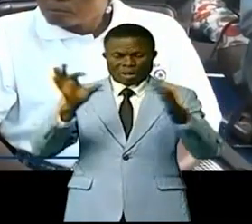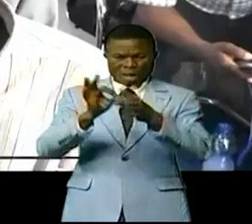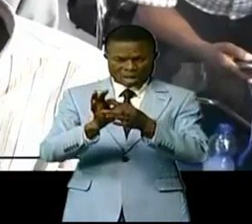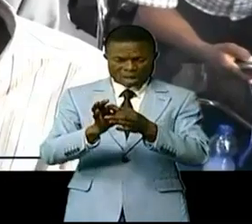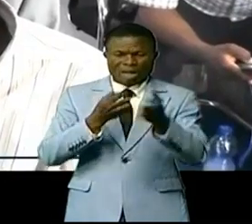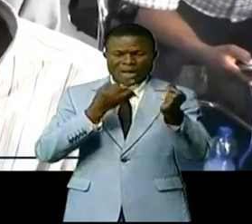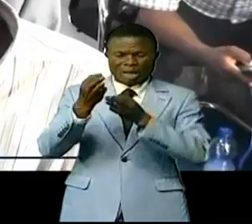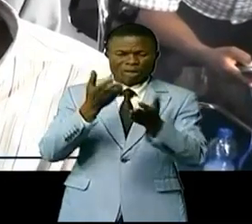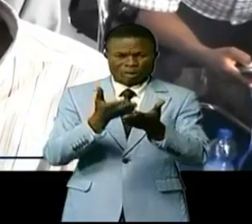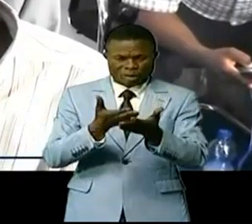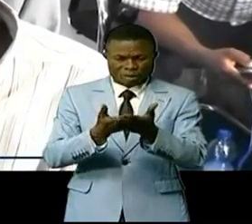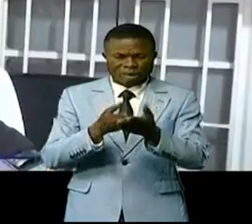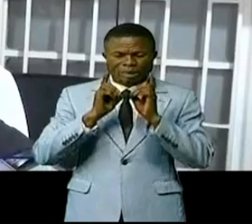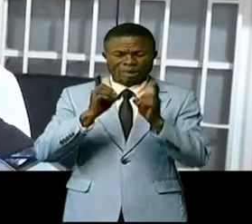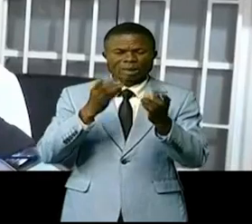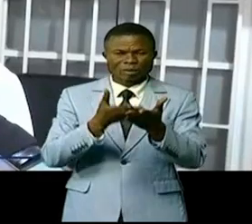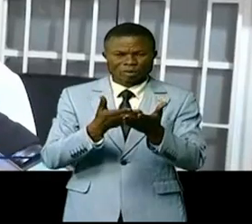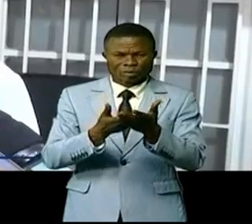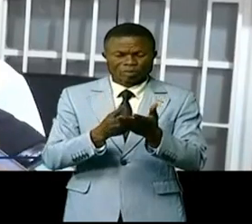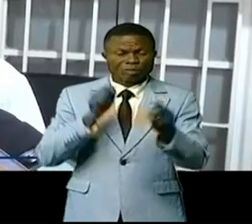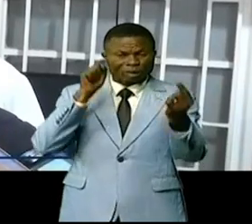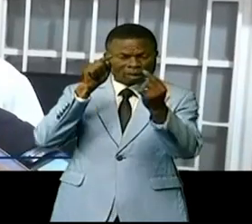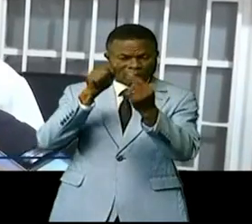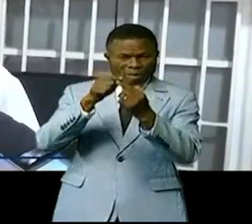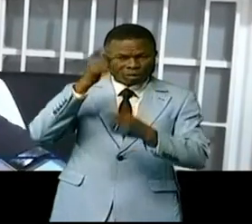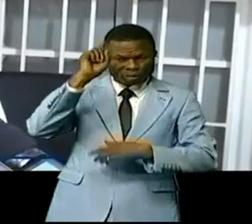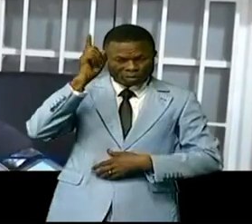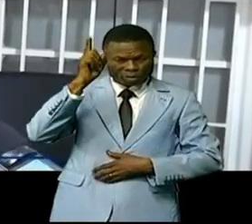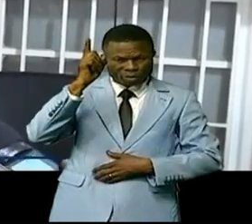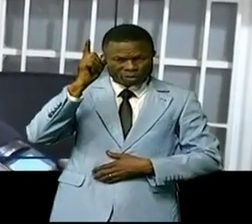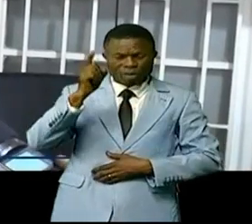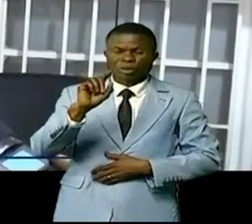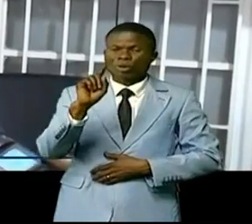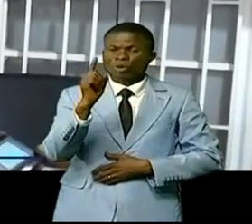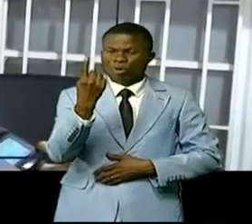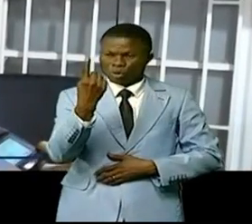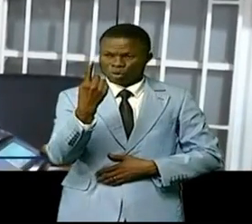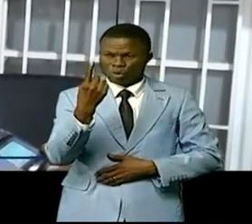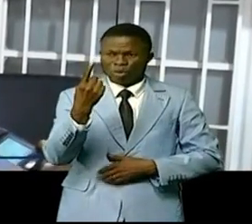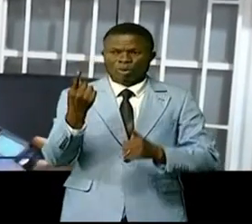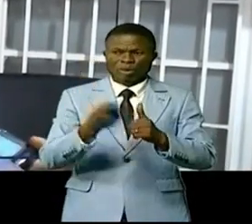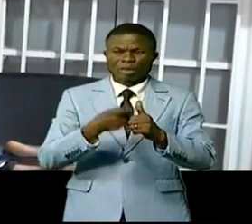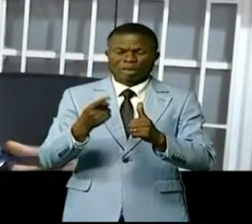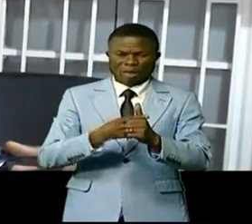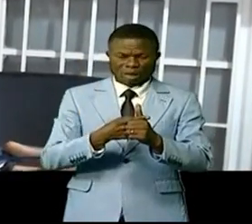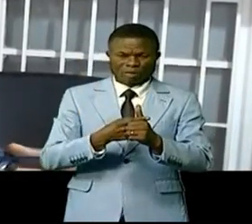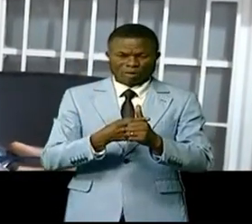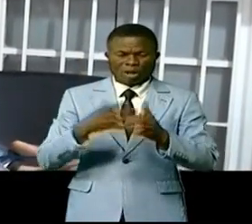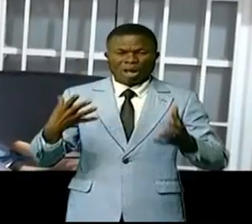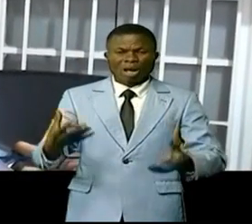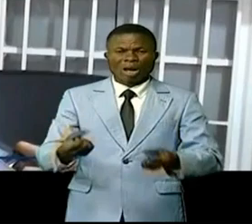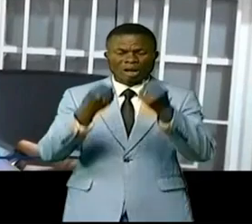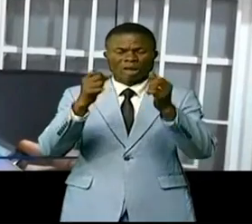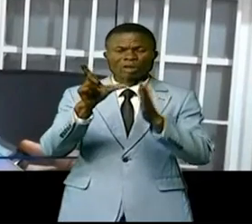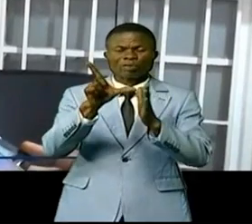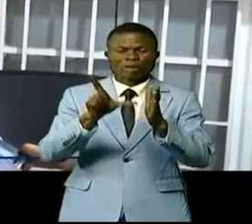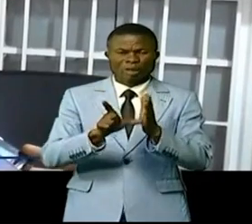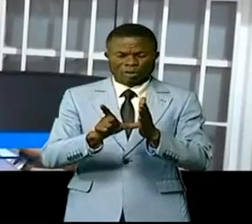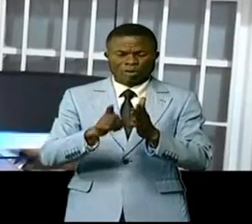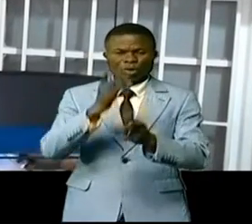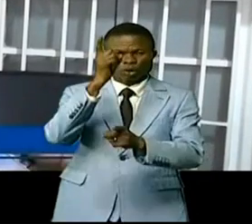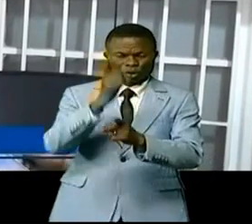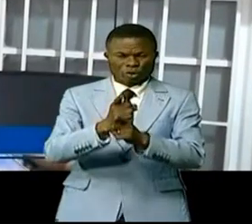Venanti Bissimois, dans son exposé. L'objectif est unique, c'était d'arriver à avoir une loi spécifique de